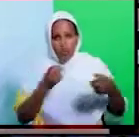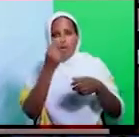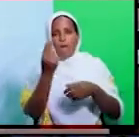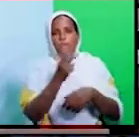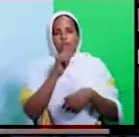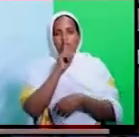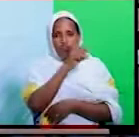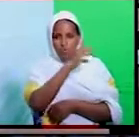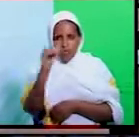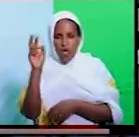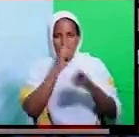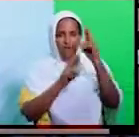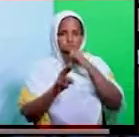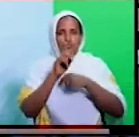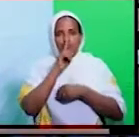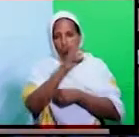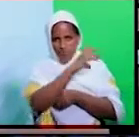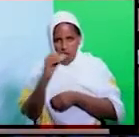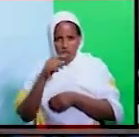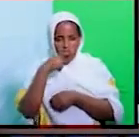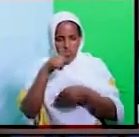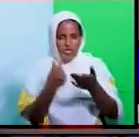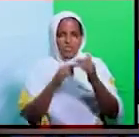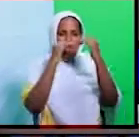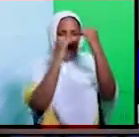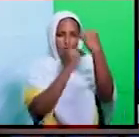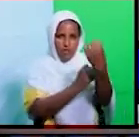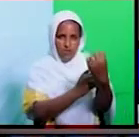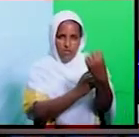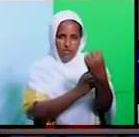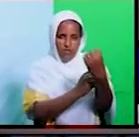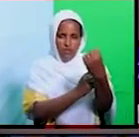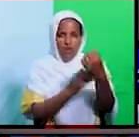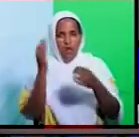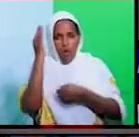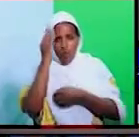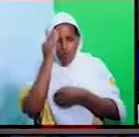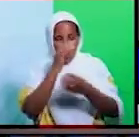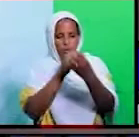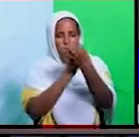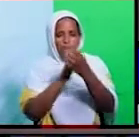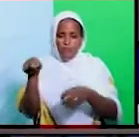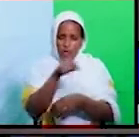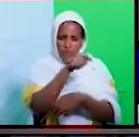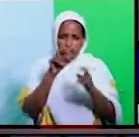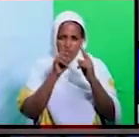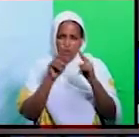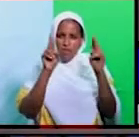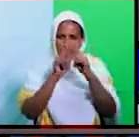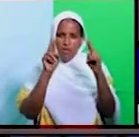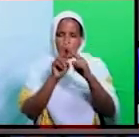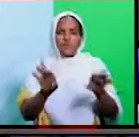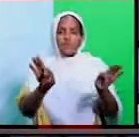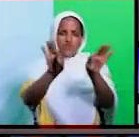በርግብ አምሳል በራሱ ላይ ሲያርፍ ዮሐንስ ያጠምቀው በወንጌል የተጻፈው ይሄ ነው። ግን በትክክል ያሁን የታ ምን ይመስል እንደነበረ